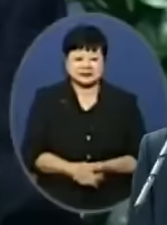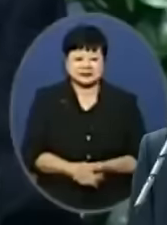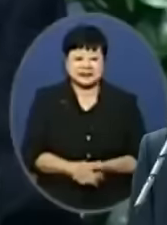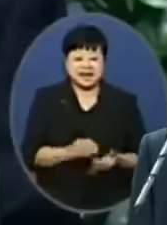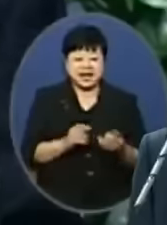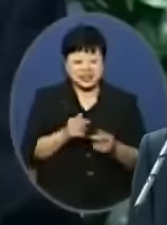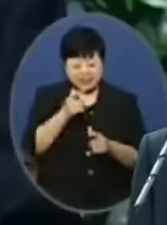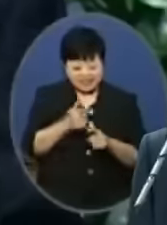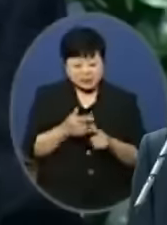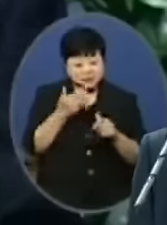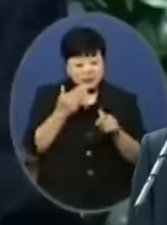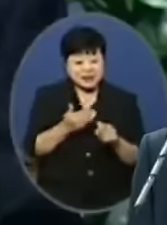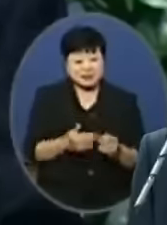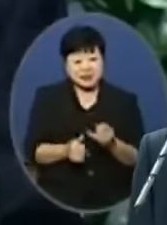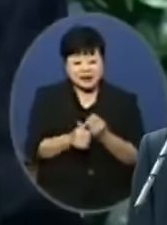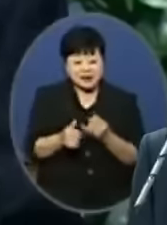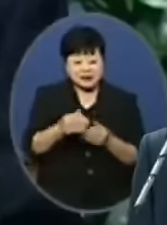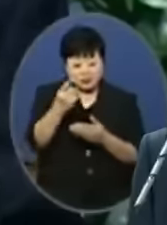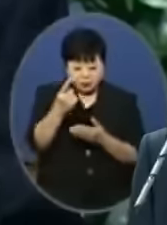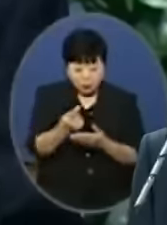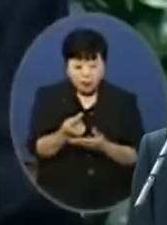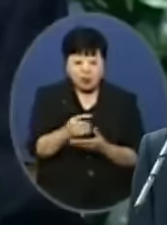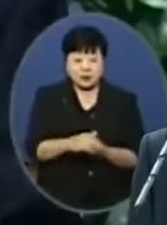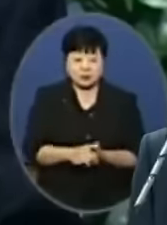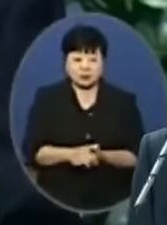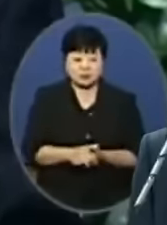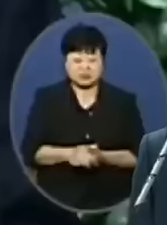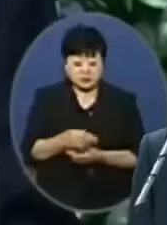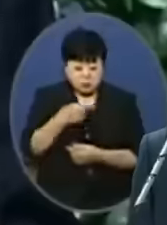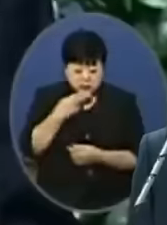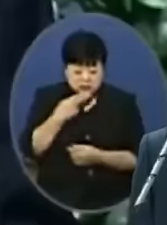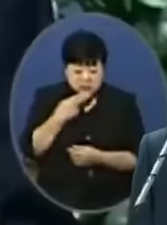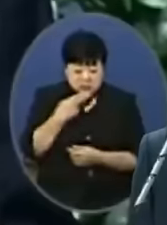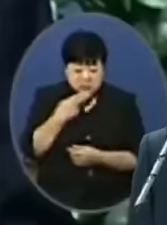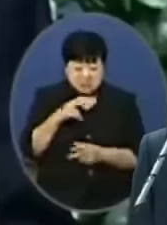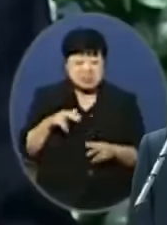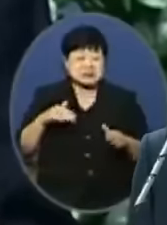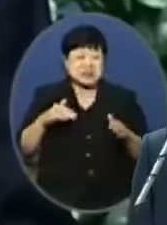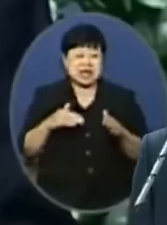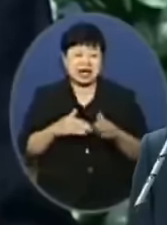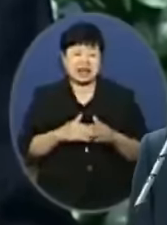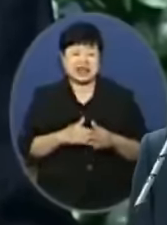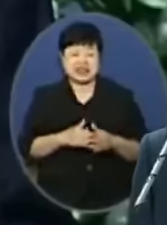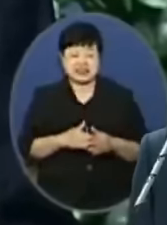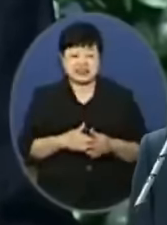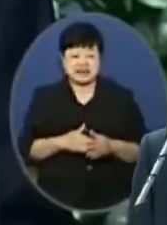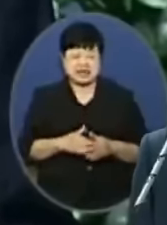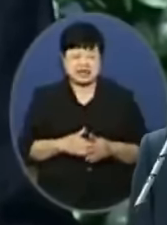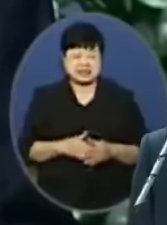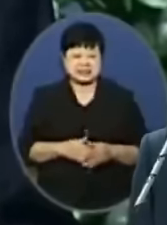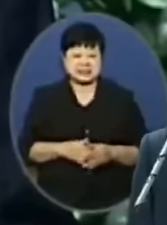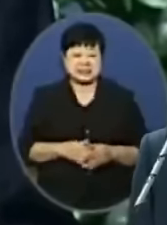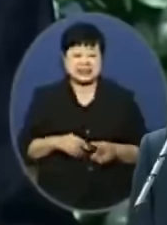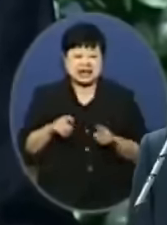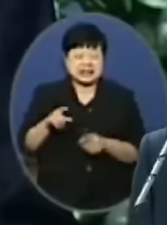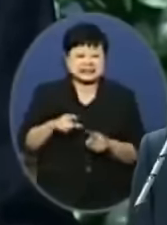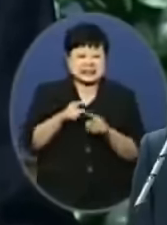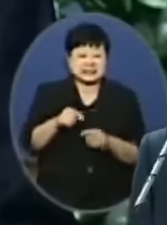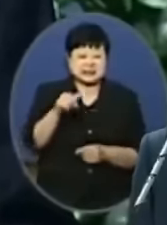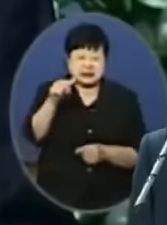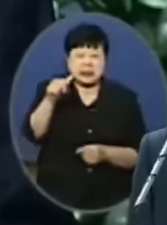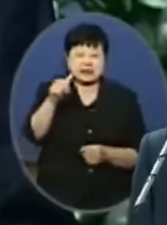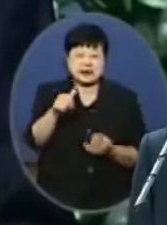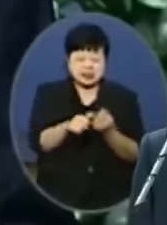그러니까 예수님이 남편을 데려올 분이 없지요. 지금까지 데리고 살았는 사람은 다섯